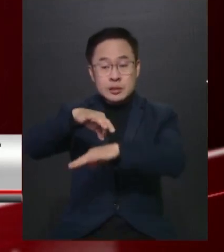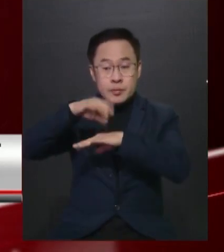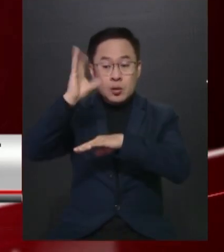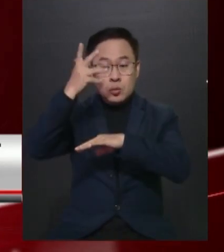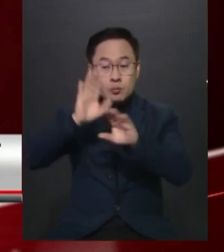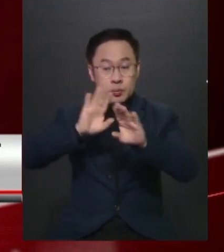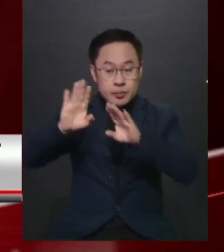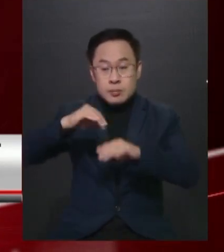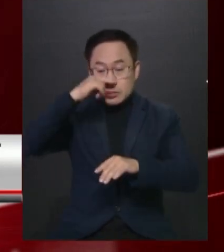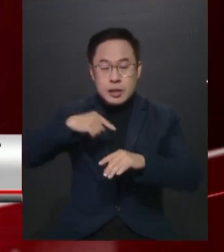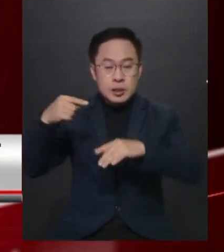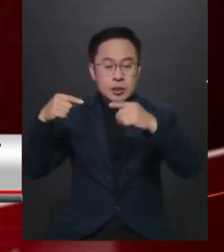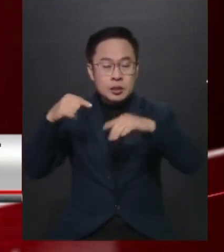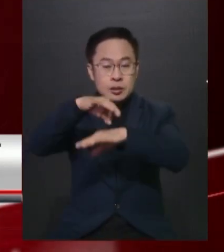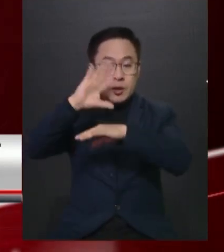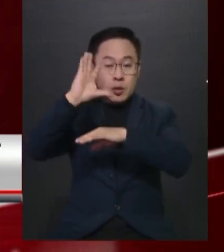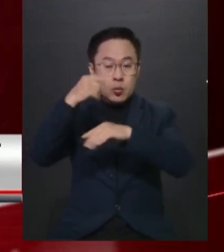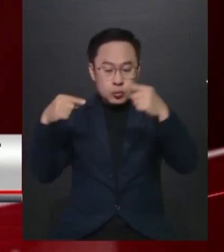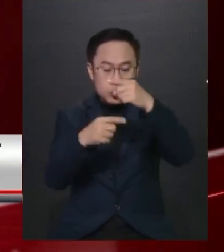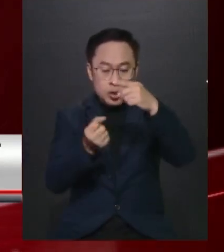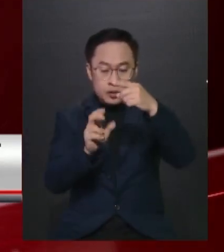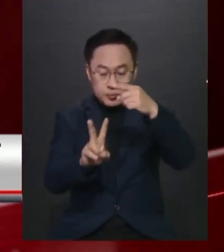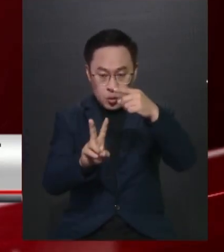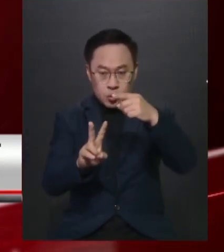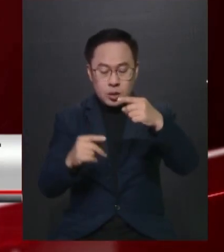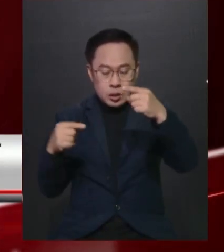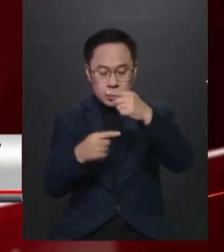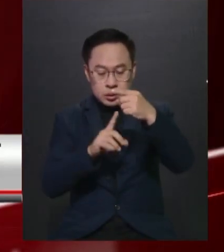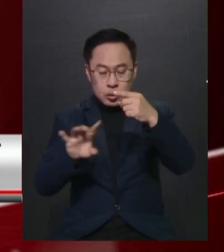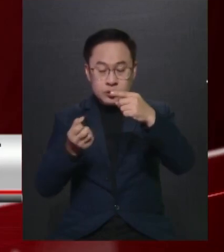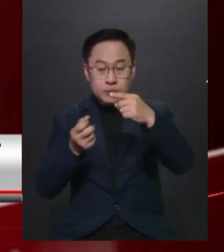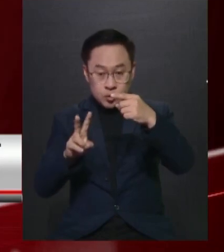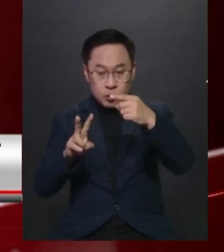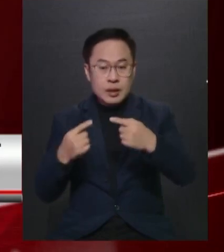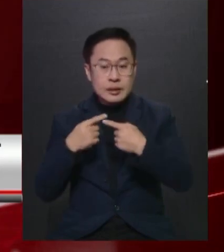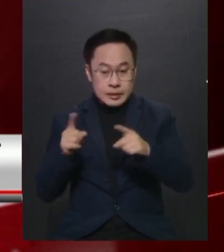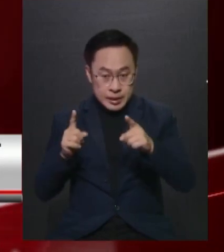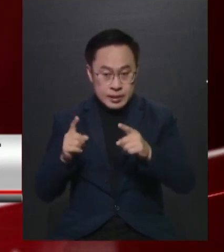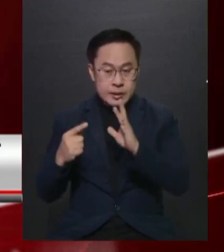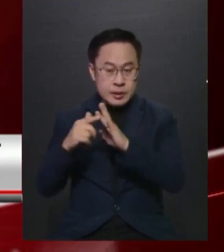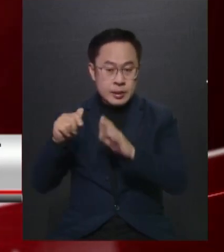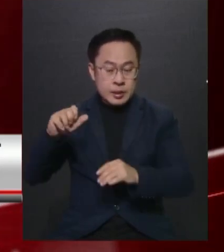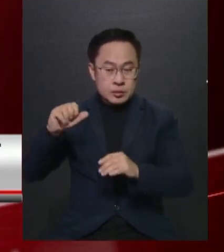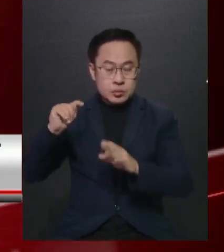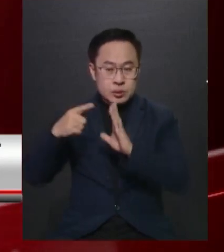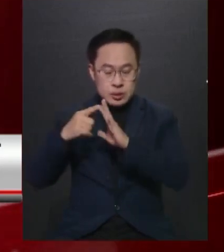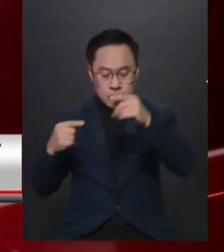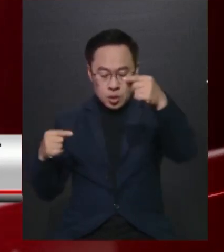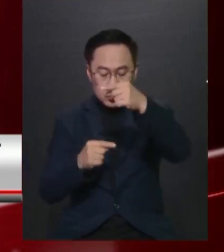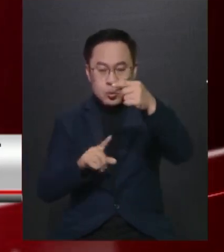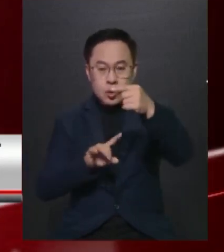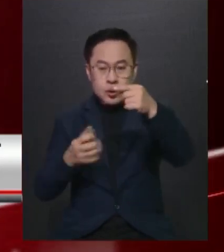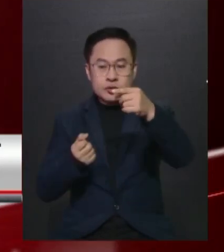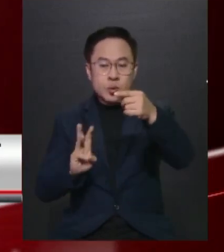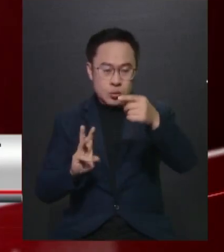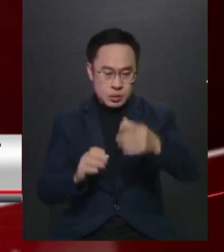ฉะนั้นก็ด้วยถ้าดูตามอันดับโลกเนี่ยเราสู้ได้ และ Head to Head เนี่ยเจอเอสโตเนียมา2ครั้งเราเสมอ1ชนะ1 ค่ะแล้วผลงานของเอสโตเ